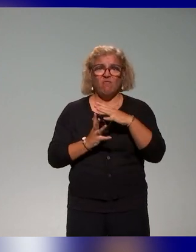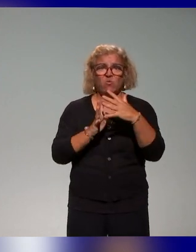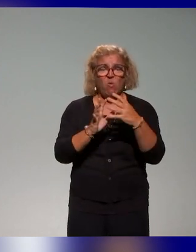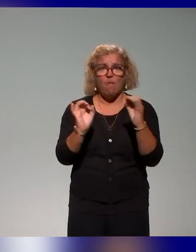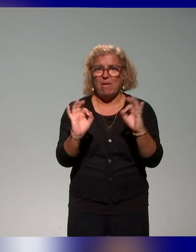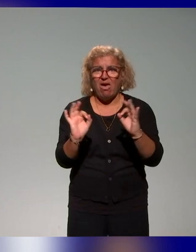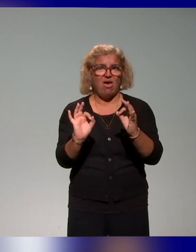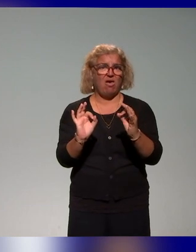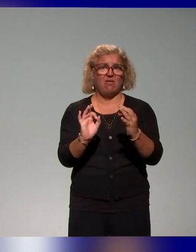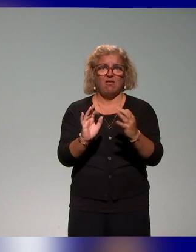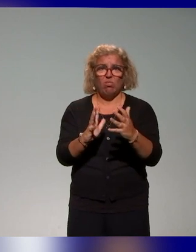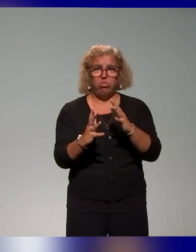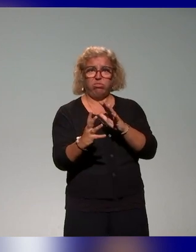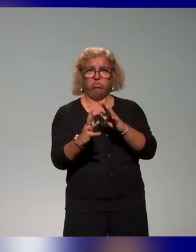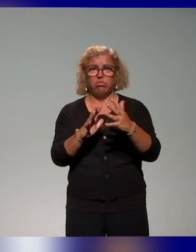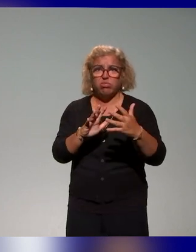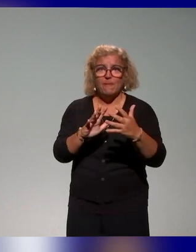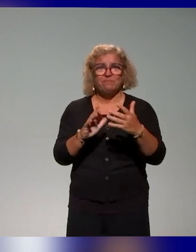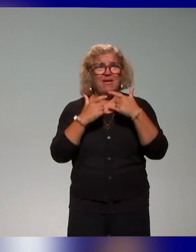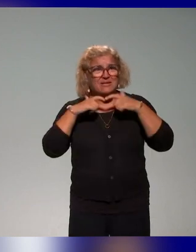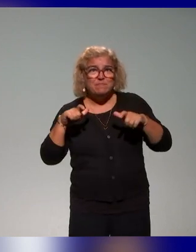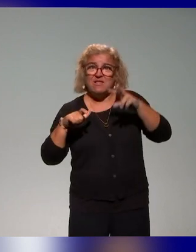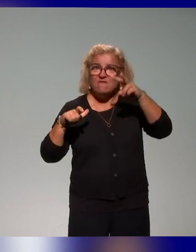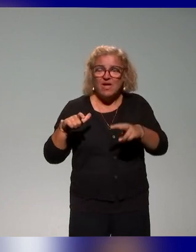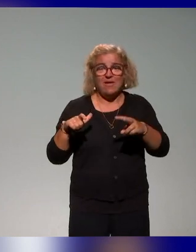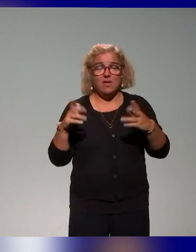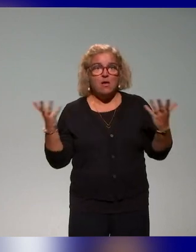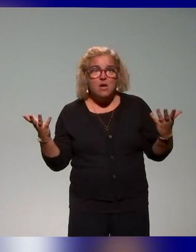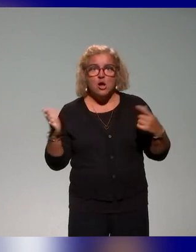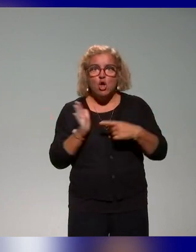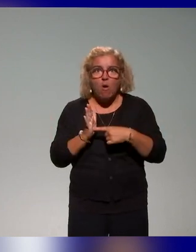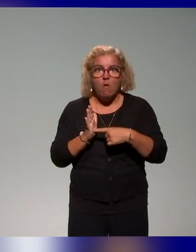que enfin on va se décider à faire de l'accessibilité. Pourquoi